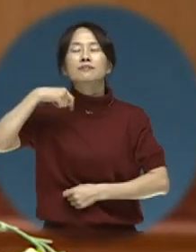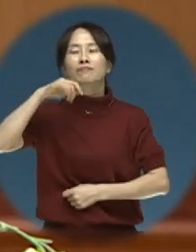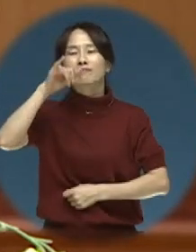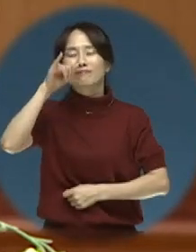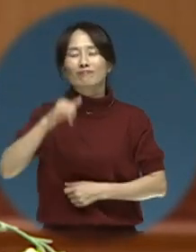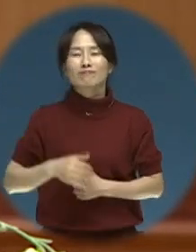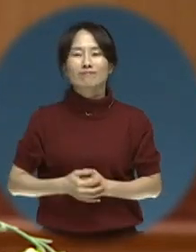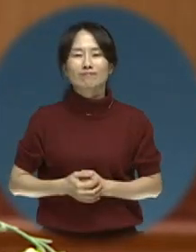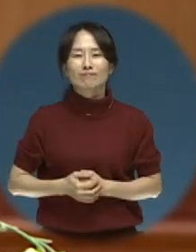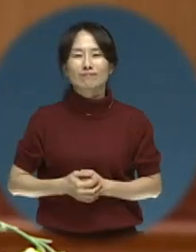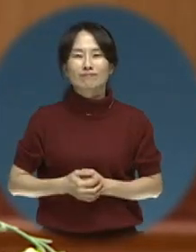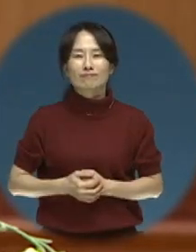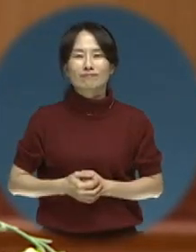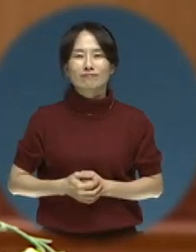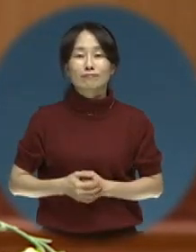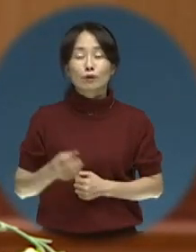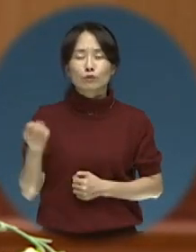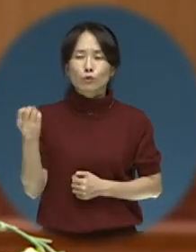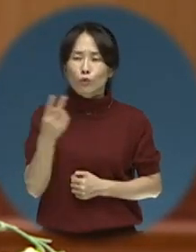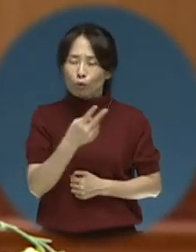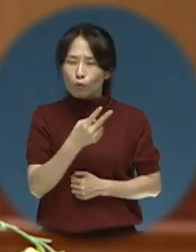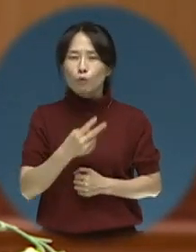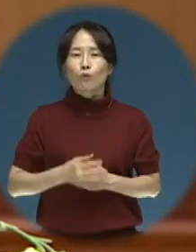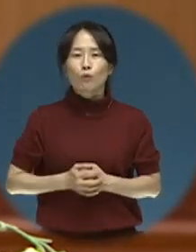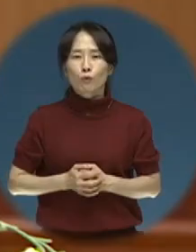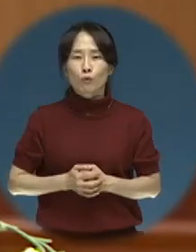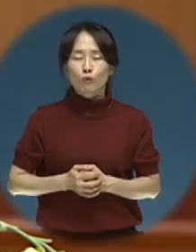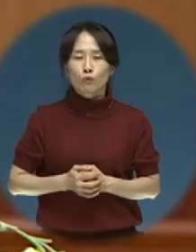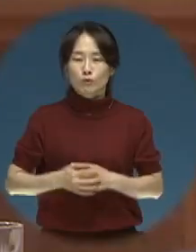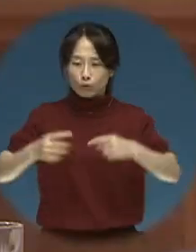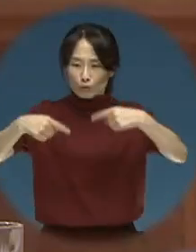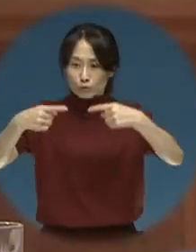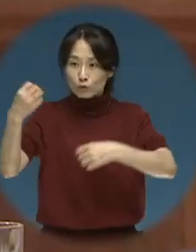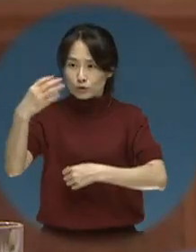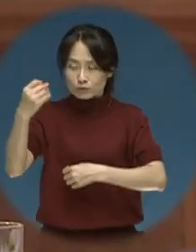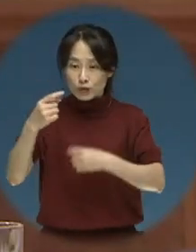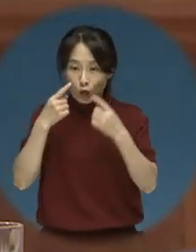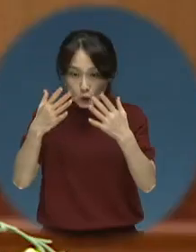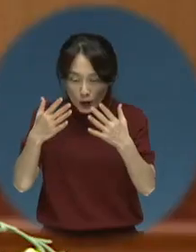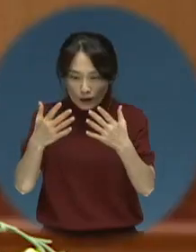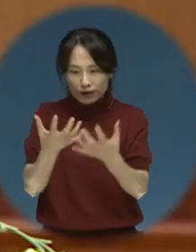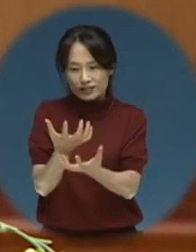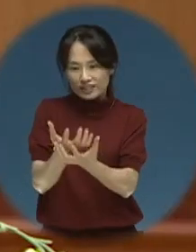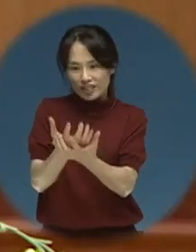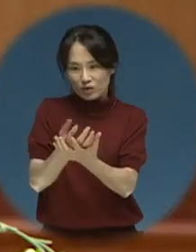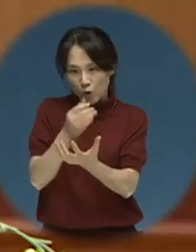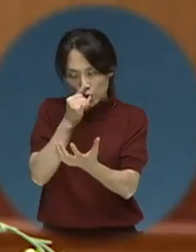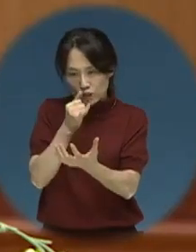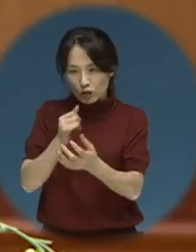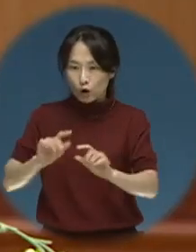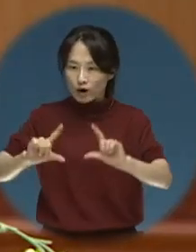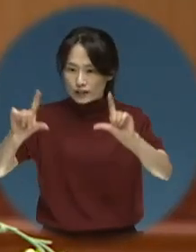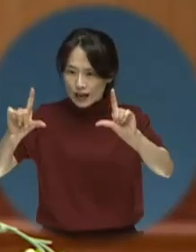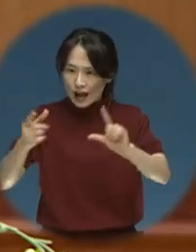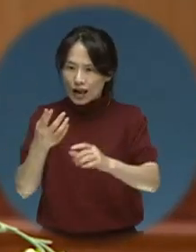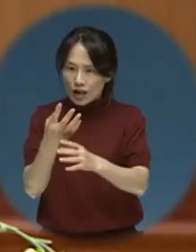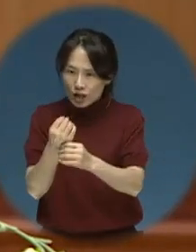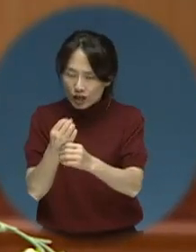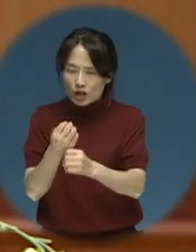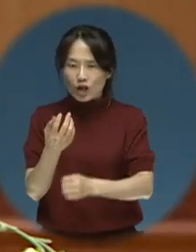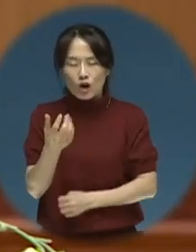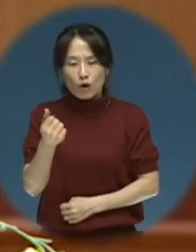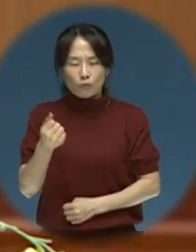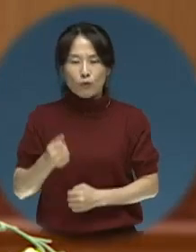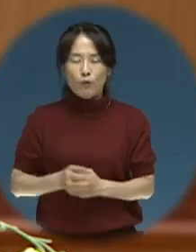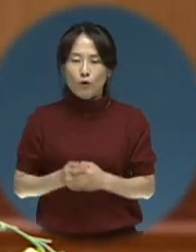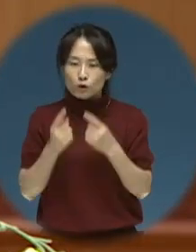예. 그리고 거기는 이렇게 정확한 자료들이 있잖아요. 그렇죠. 연도수, 또 스펠링, 뭐 이런